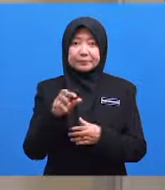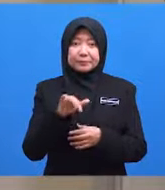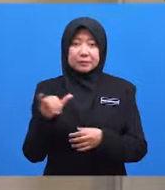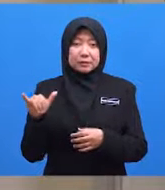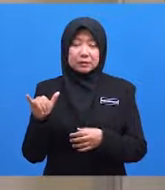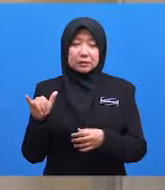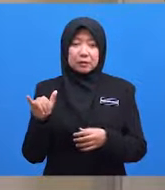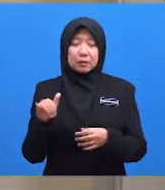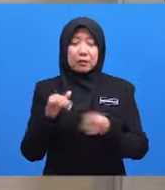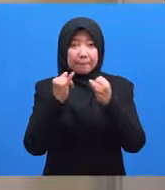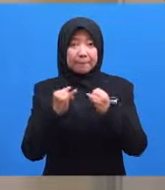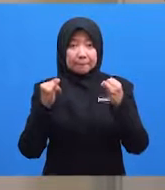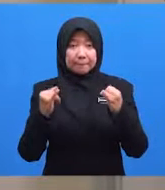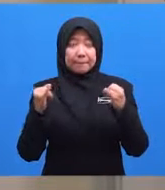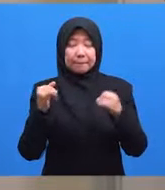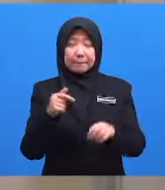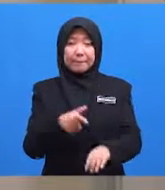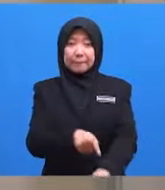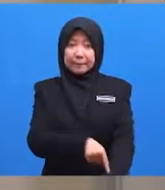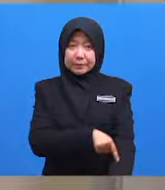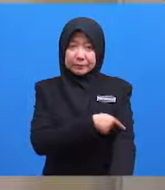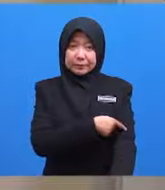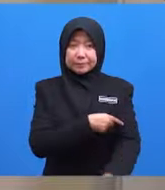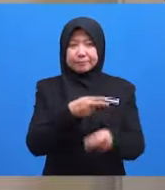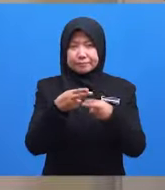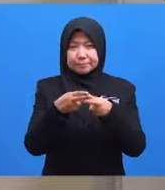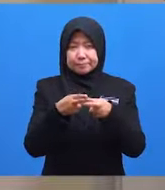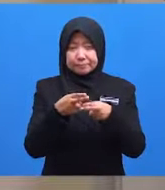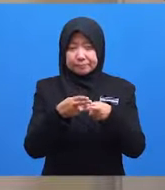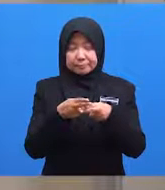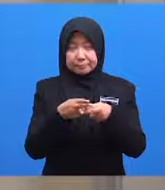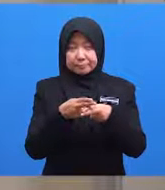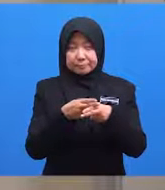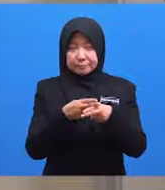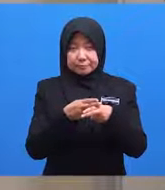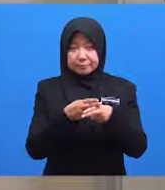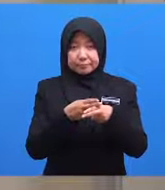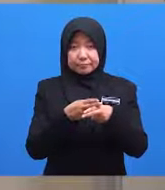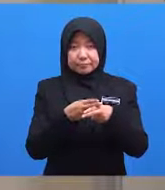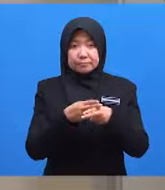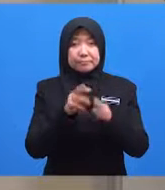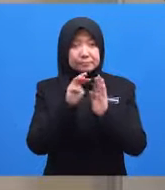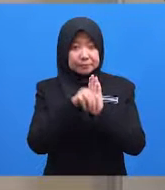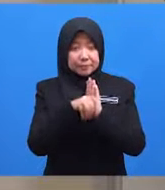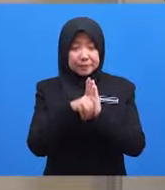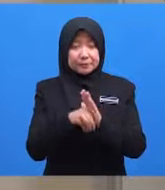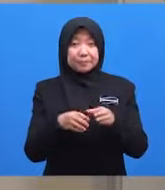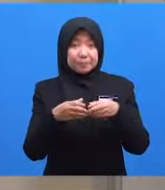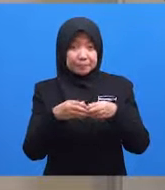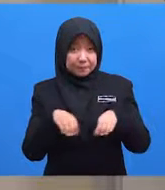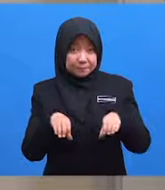long pasta, short pasta, minute pasta, egg